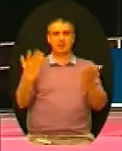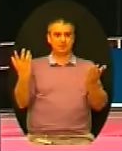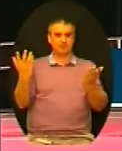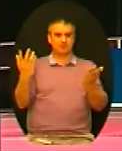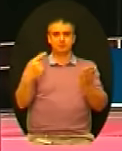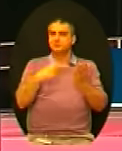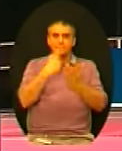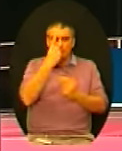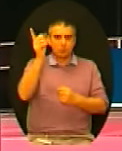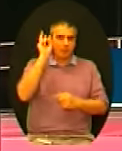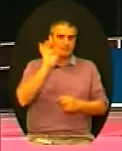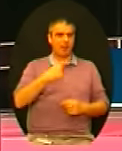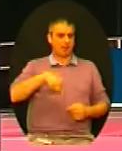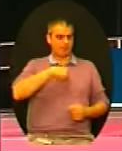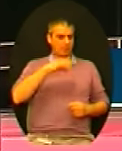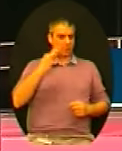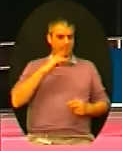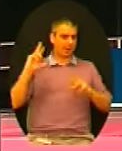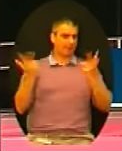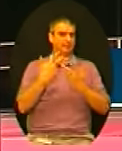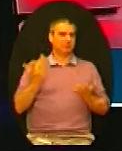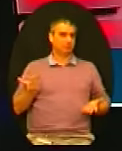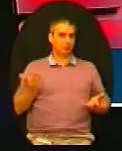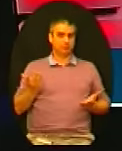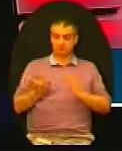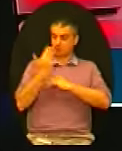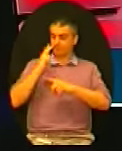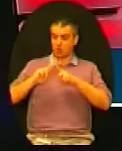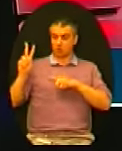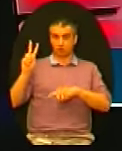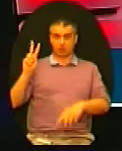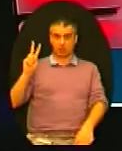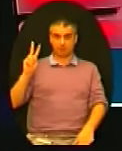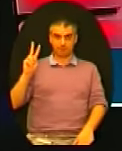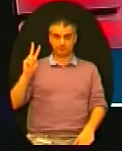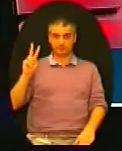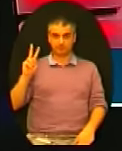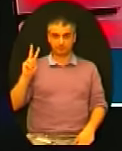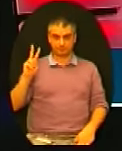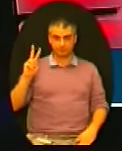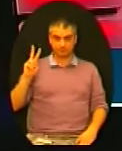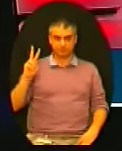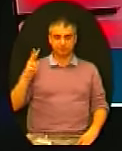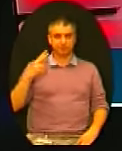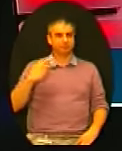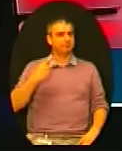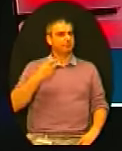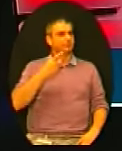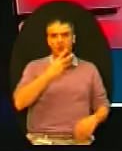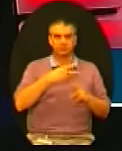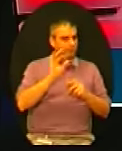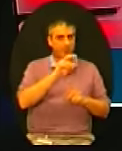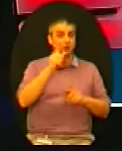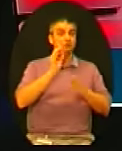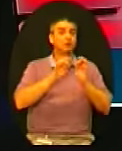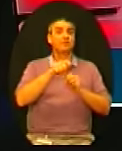אלא מסיבה אחת, שהוא פגע בנו, הוא פגע בציבור. ולפני כחודשיים, הלכתי למשחק... מה סתם פגע? שופטים